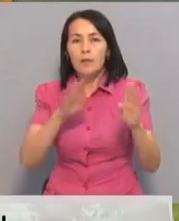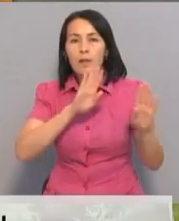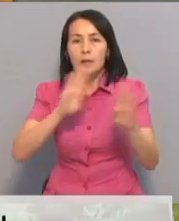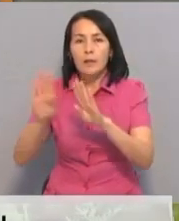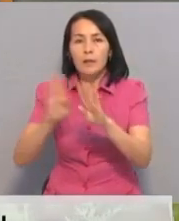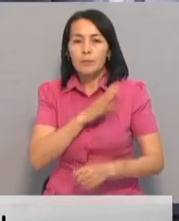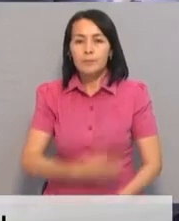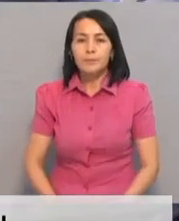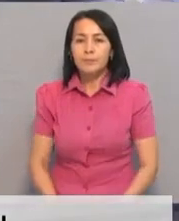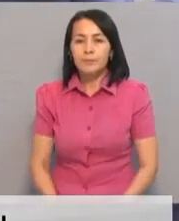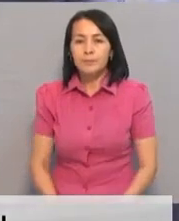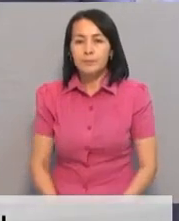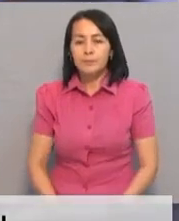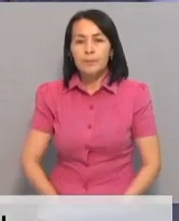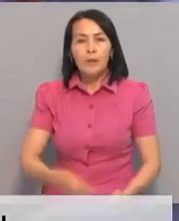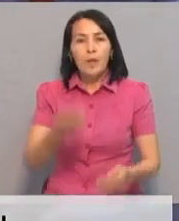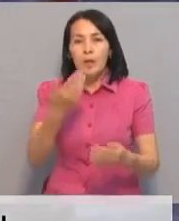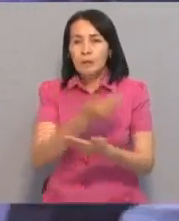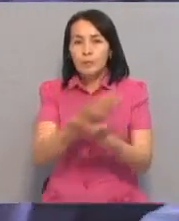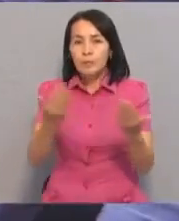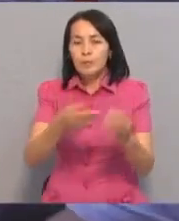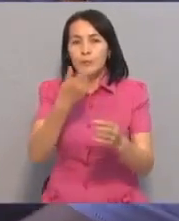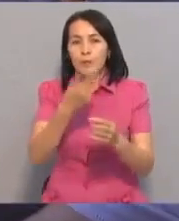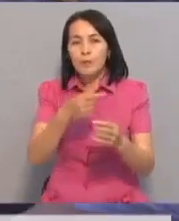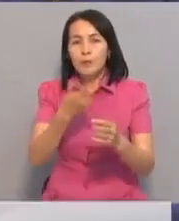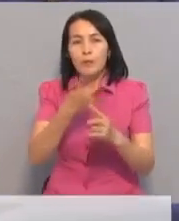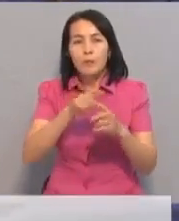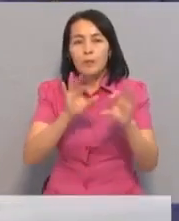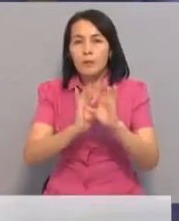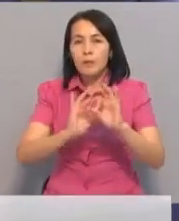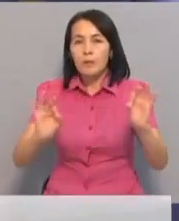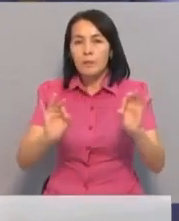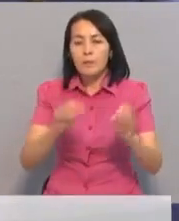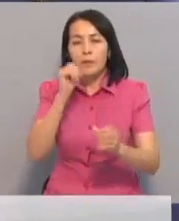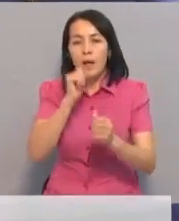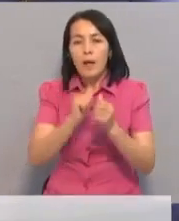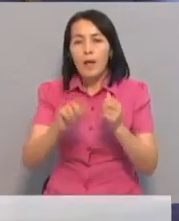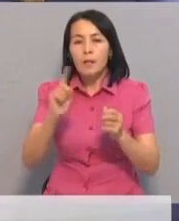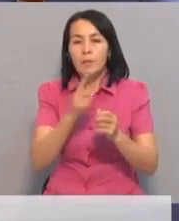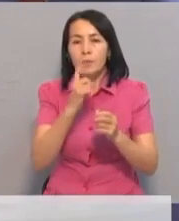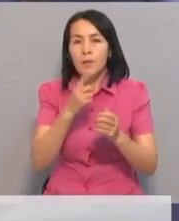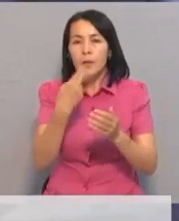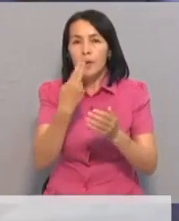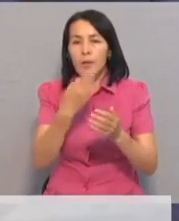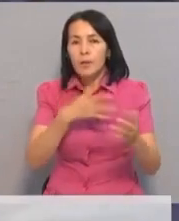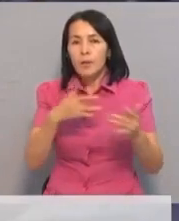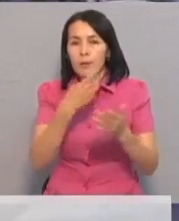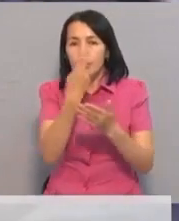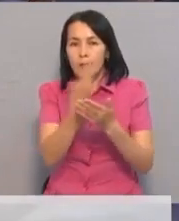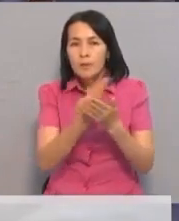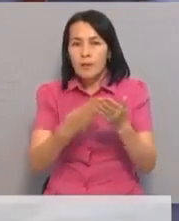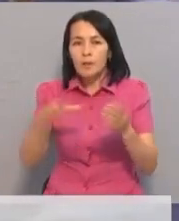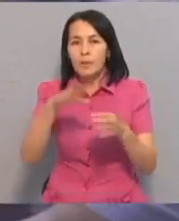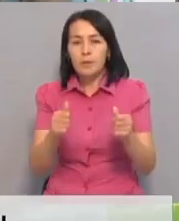галереяға айналмақ. Ну, керемет, бұл мына жердегі айтып отыр ғой. Әрбір бүгінгі күнде өнердегі салынғанның бәрі